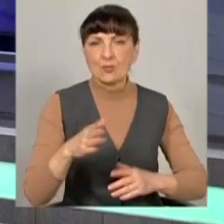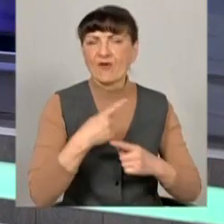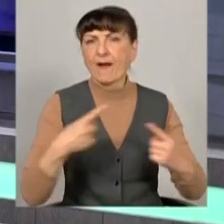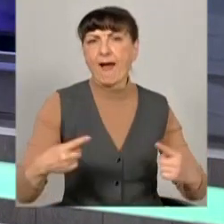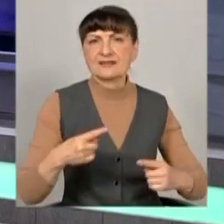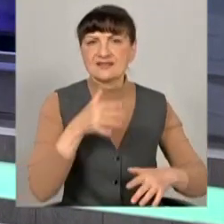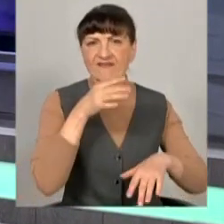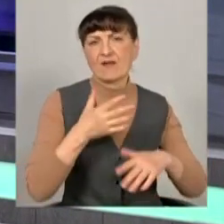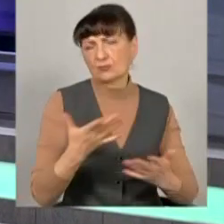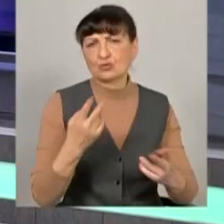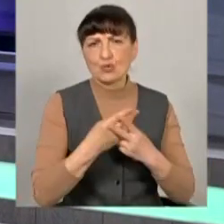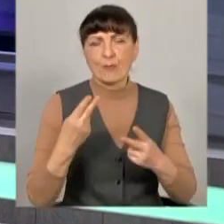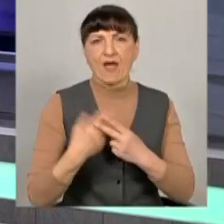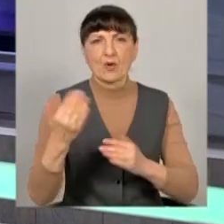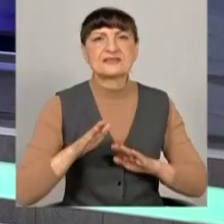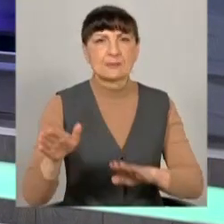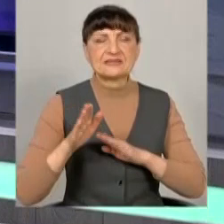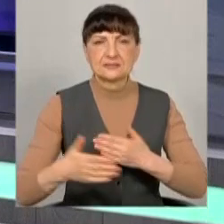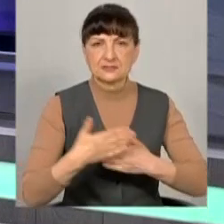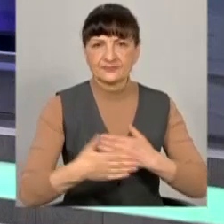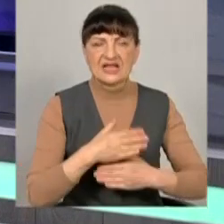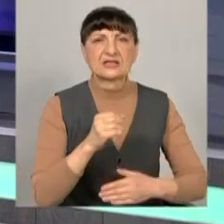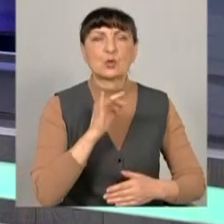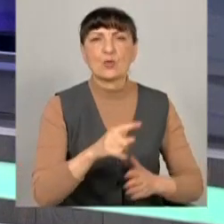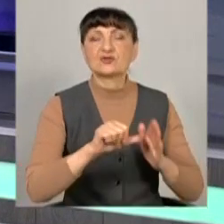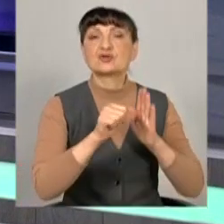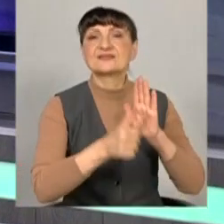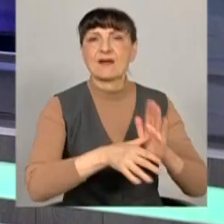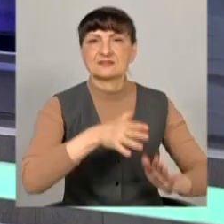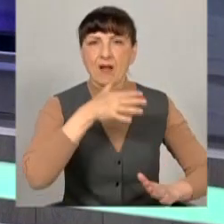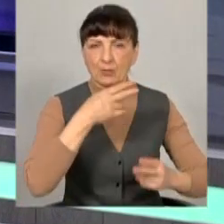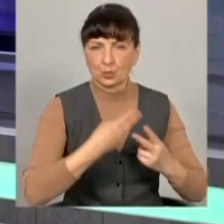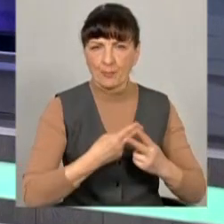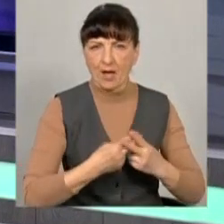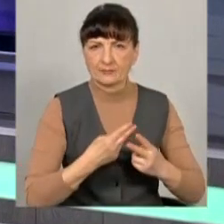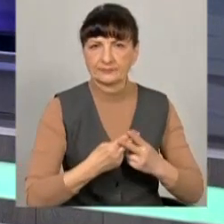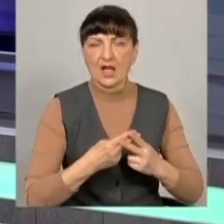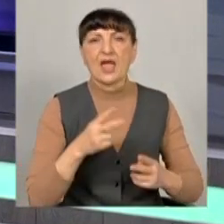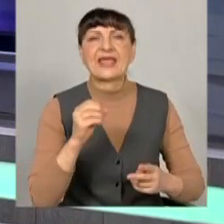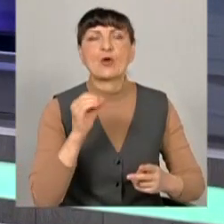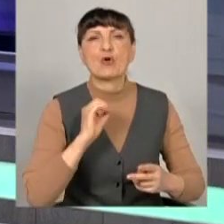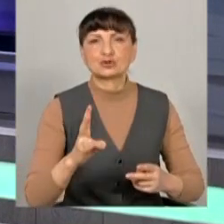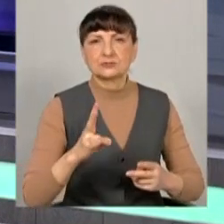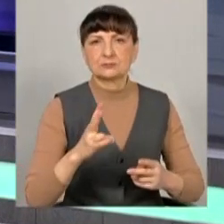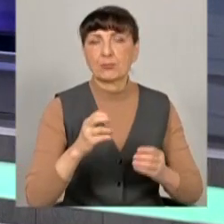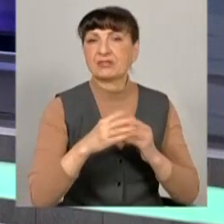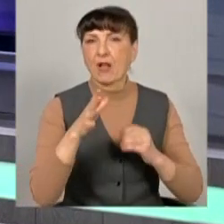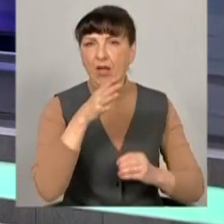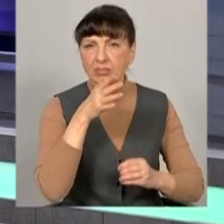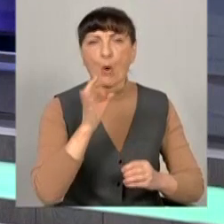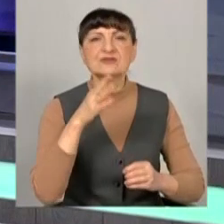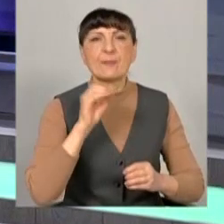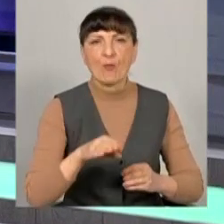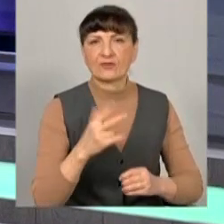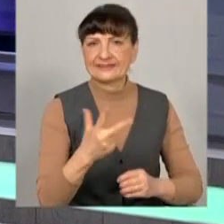срокам приговорены его заместители. Ануар Садыркулов получил 16 лет лишения свободы, Даулет Ергожин 15. 15 лет, Марат Осипов